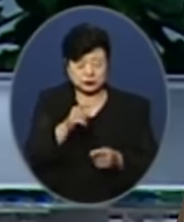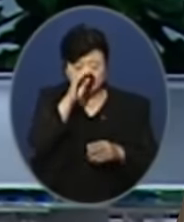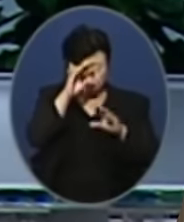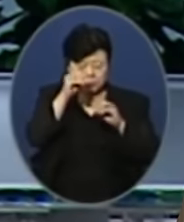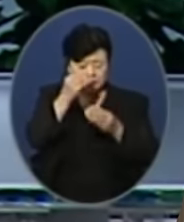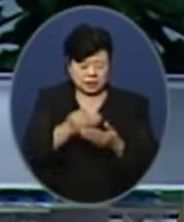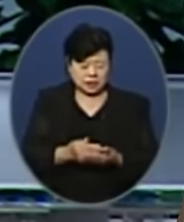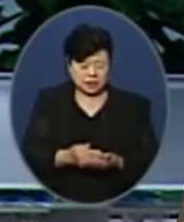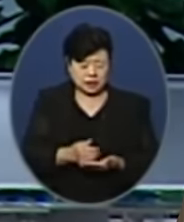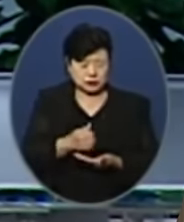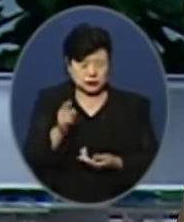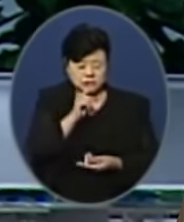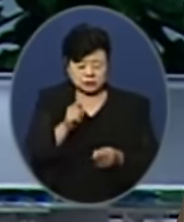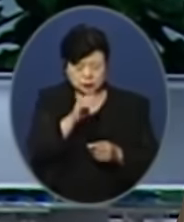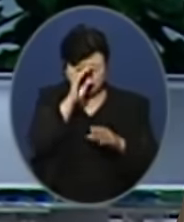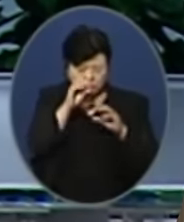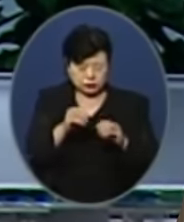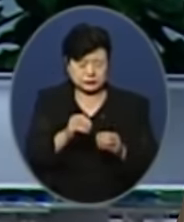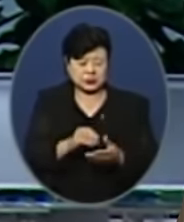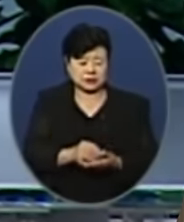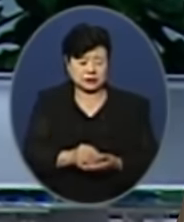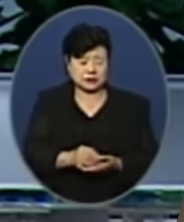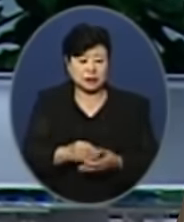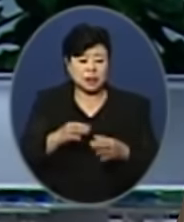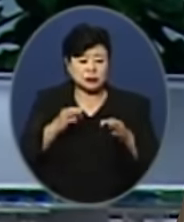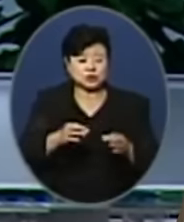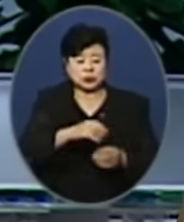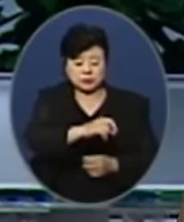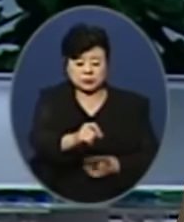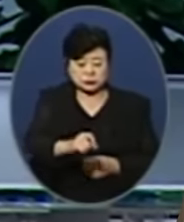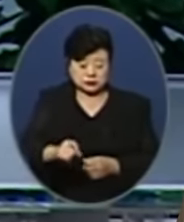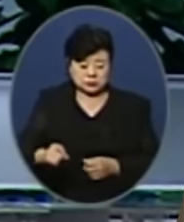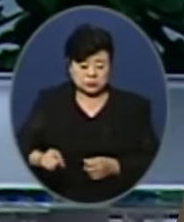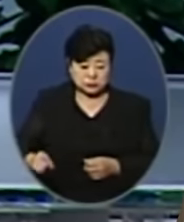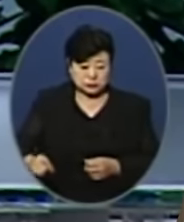마지막으로 너희가 나음을 입었나니 소리를 내면서 썼는데